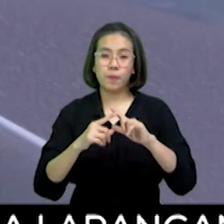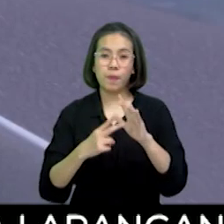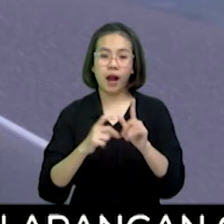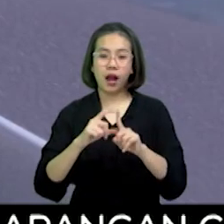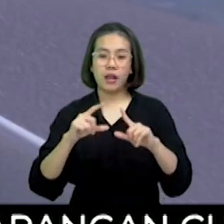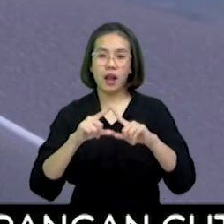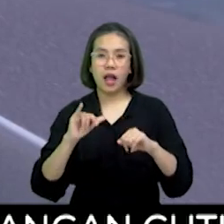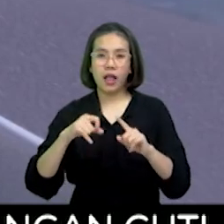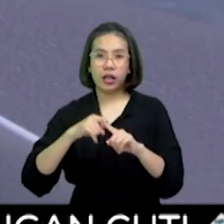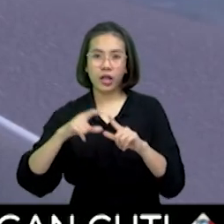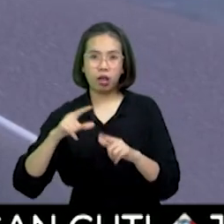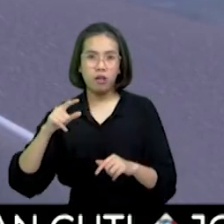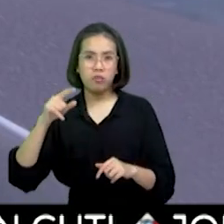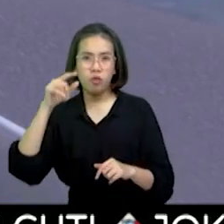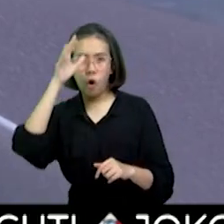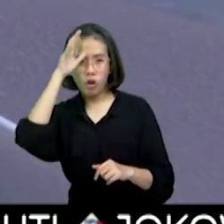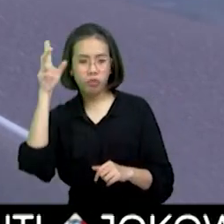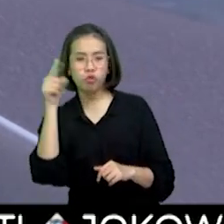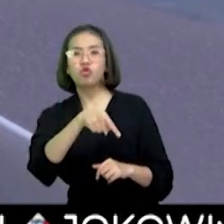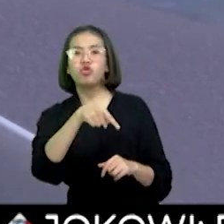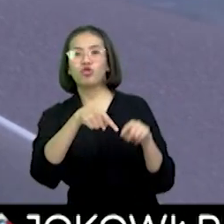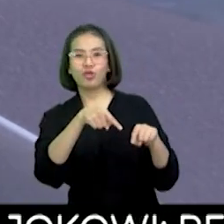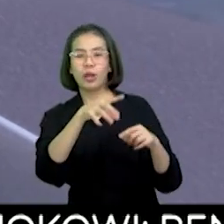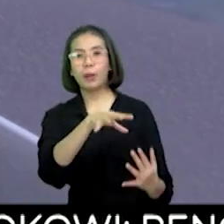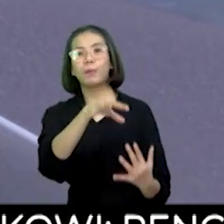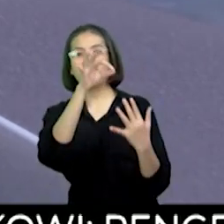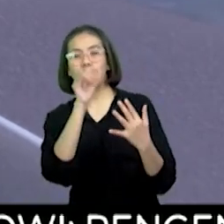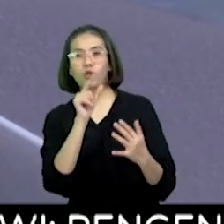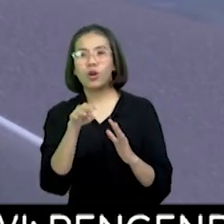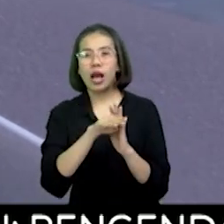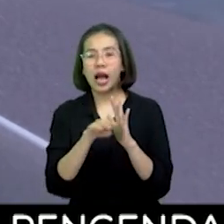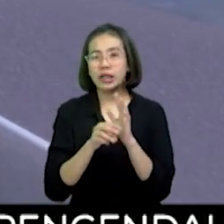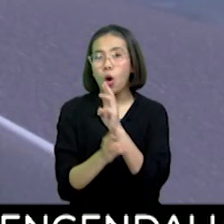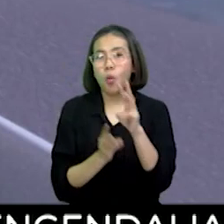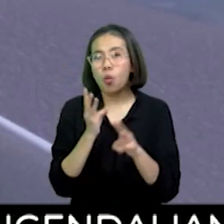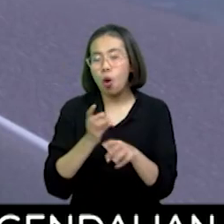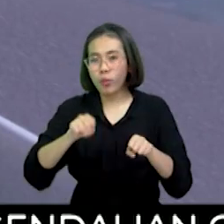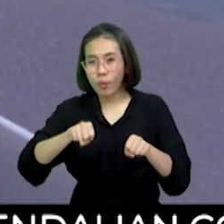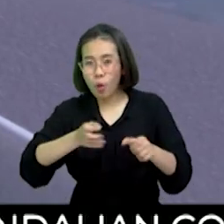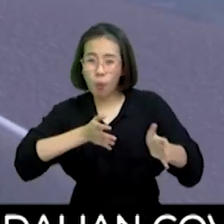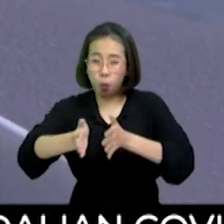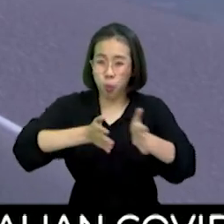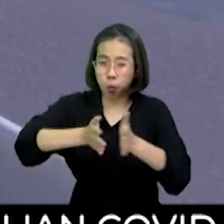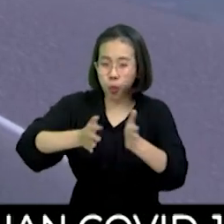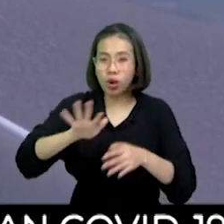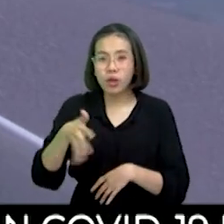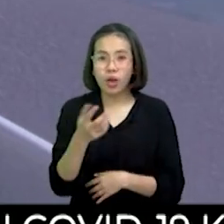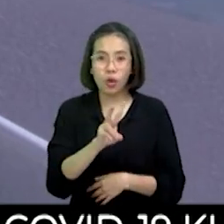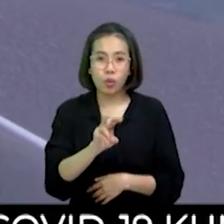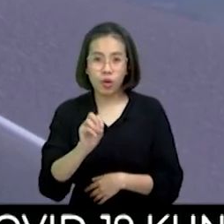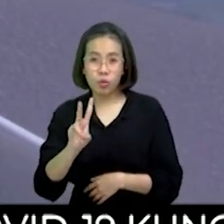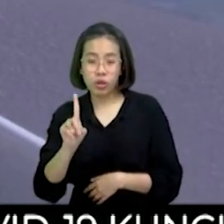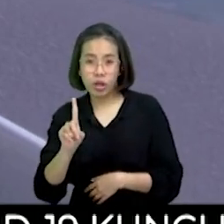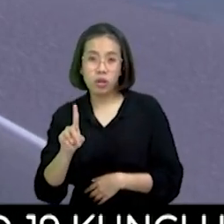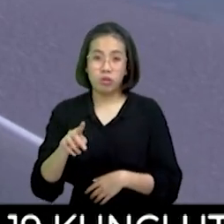untuk menjadi tuan rumah dari ajang World Superbike 2021. Sirkuit ini sendiri mulai dibangun